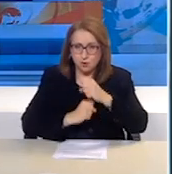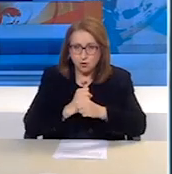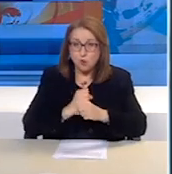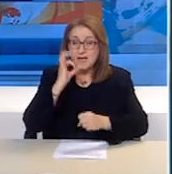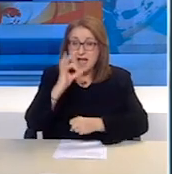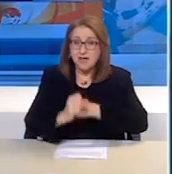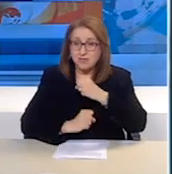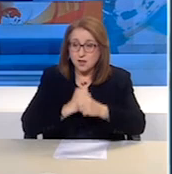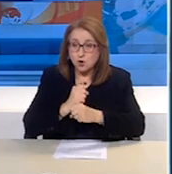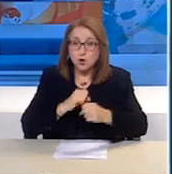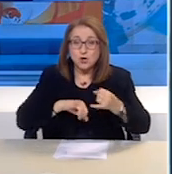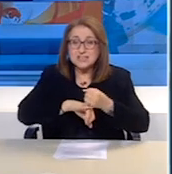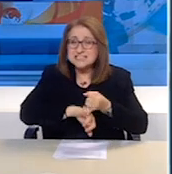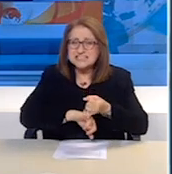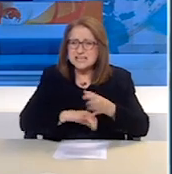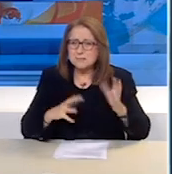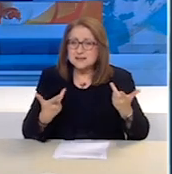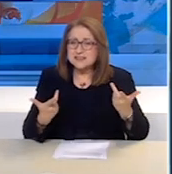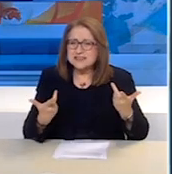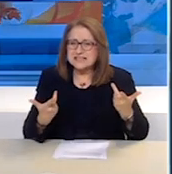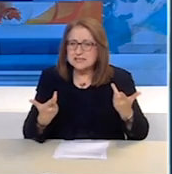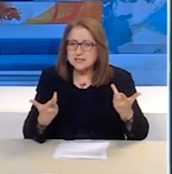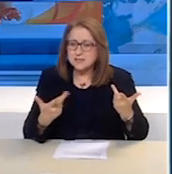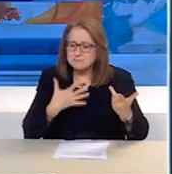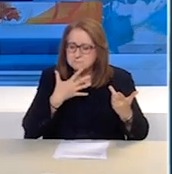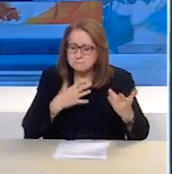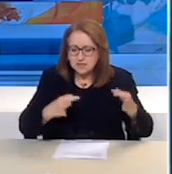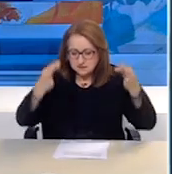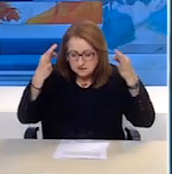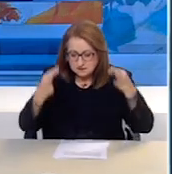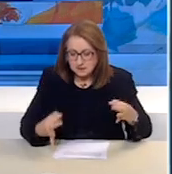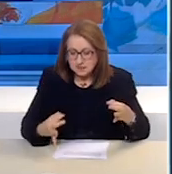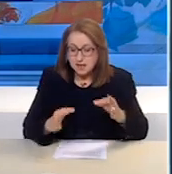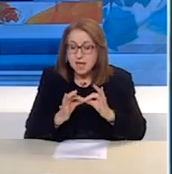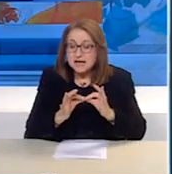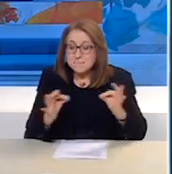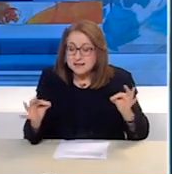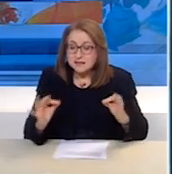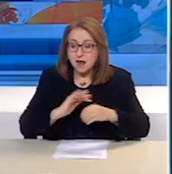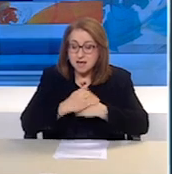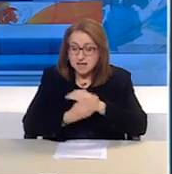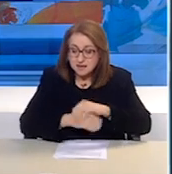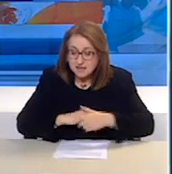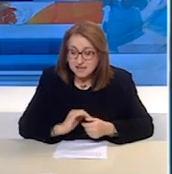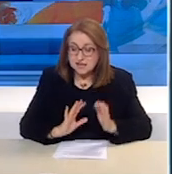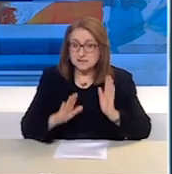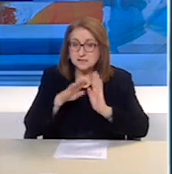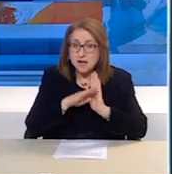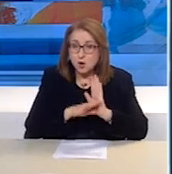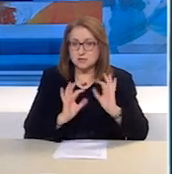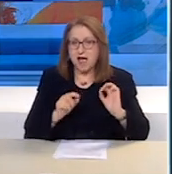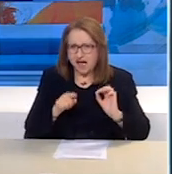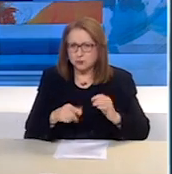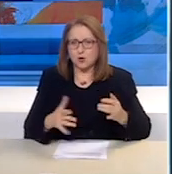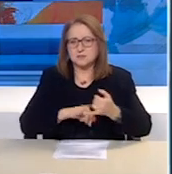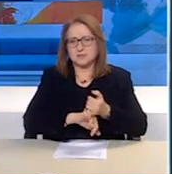μεγάλο στοίχημα είναι να τηρούνται αυστηρά νέοι κανόνες υγιεινής όπως επιβάλλεται από την κατάσταση. Στο πλαίσιο των ενημερώσεων που θα γίνουν αύριο